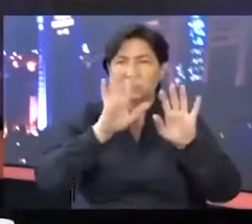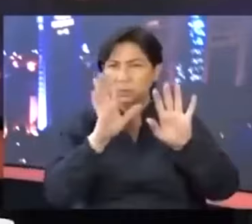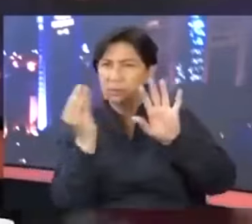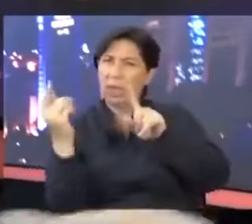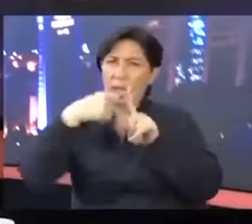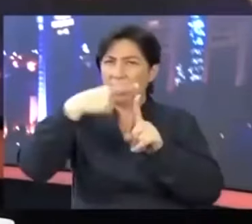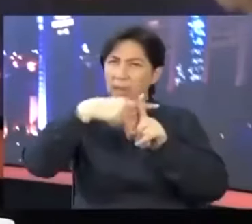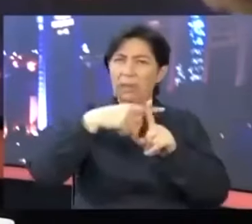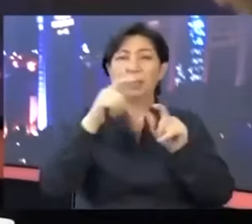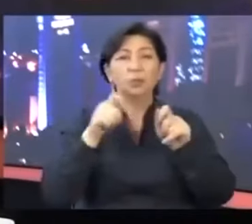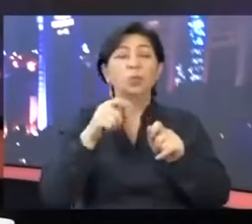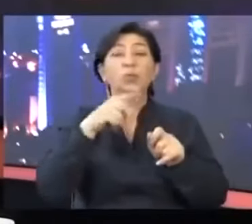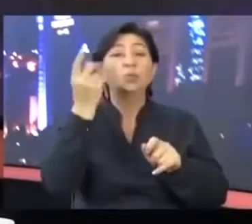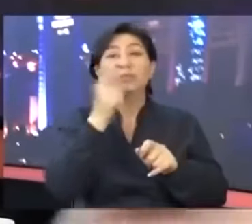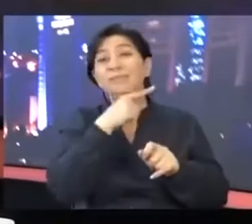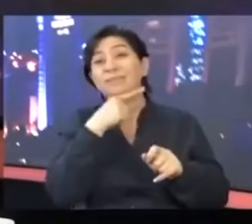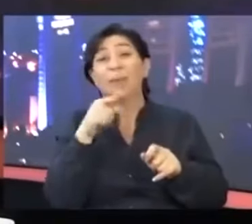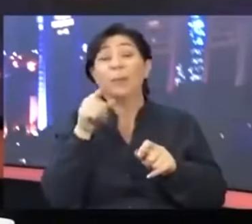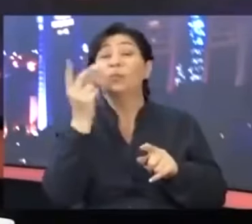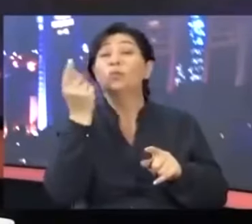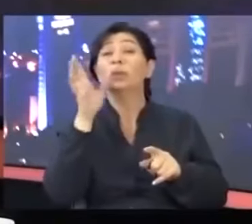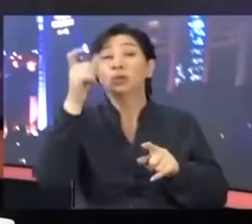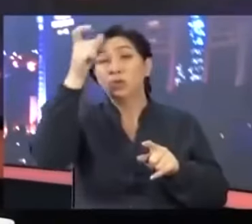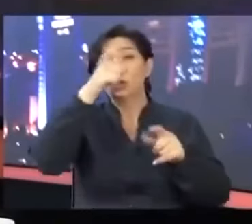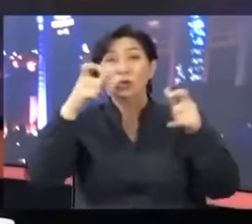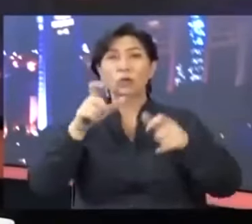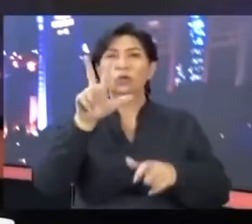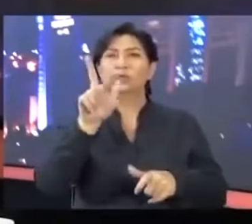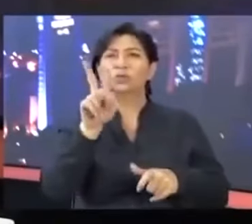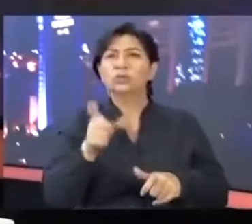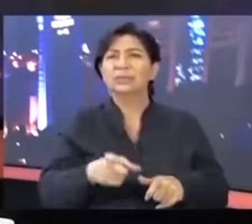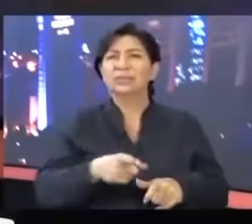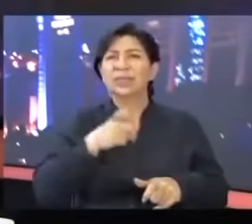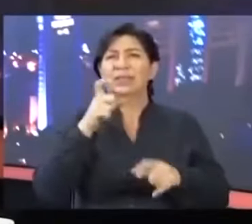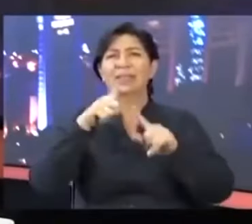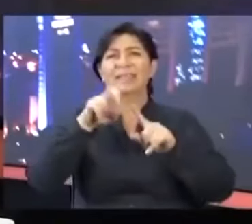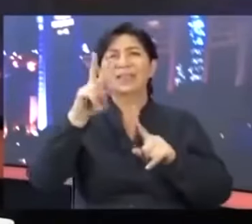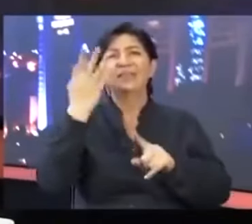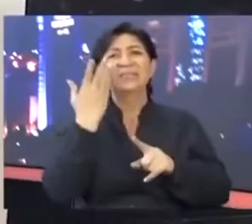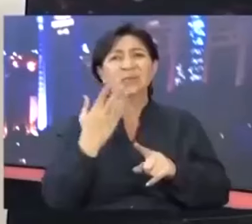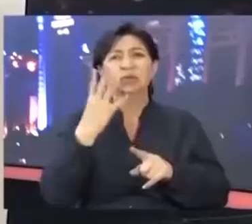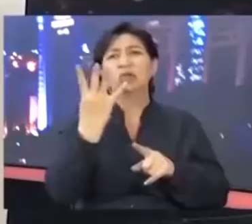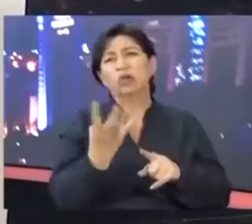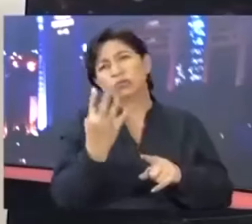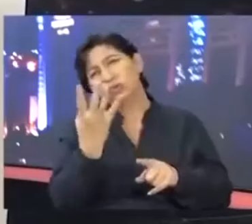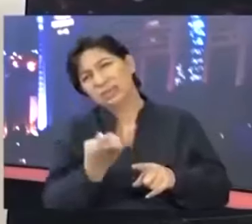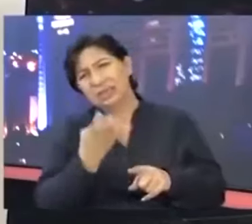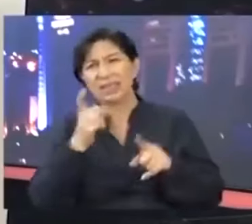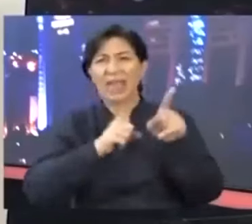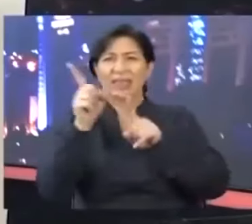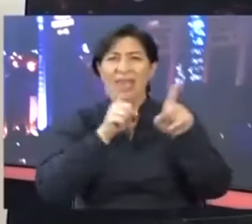ekliyorsunuz başlangıçta bu gider Ama şunu da unutmayalım Türkiye'de ortalama 3,5 saat televizyon seyrediliyor bu 4,5 saatı